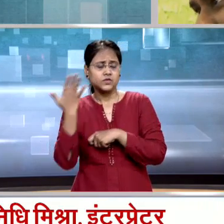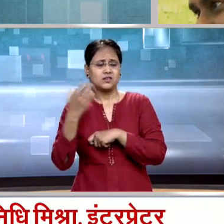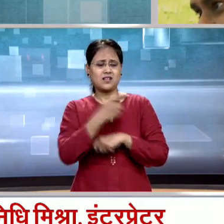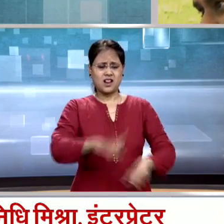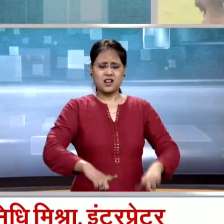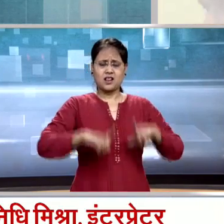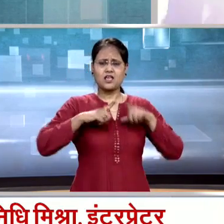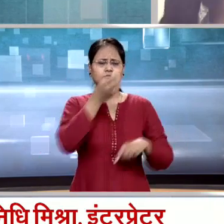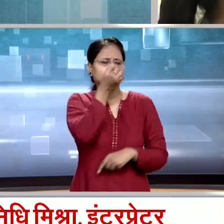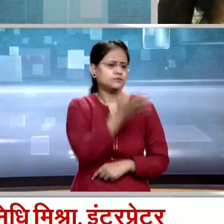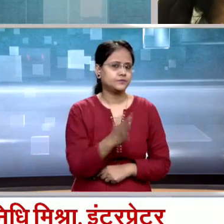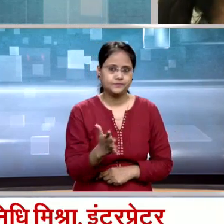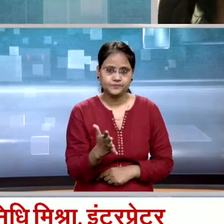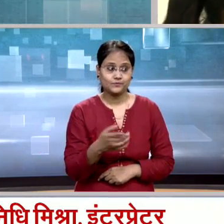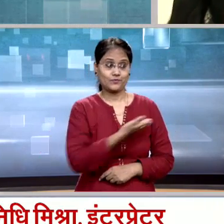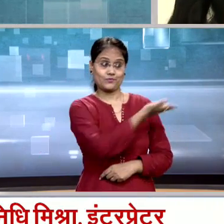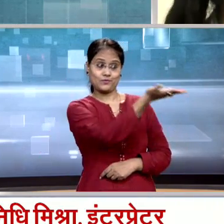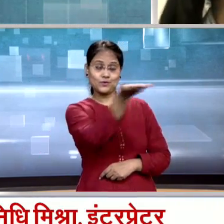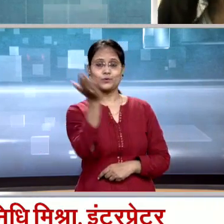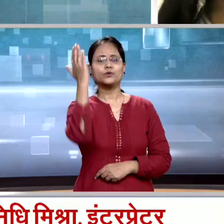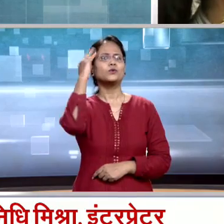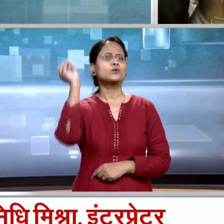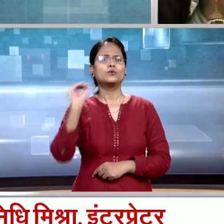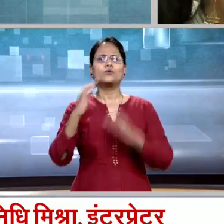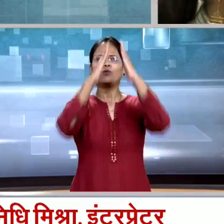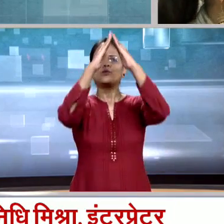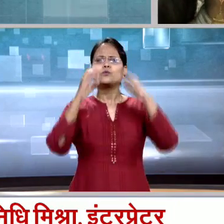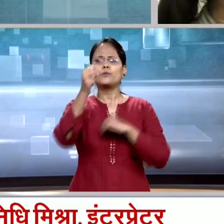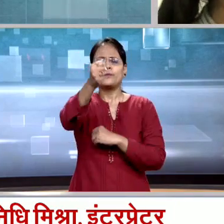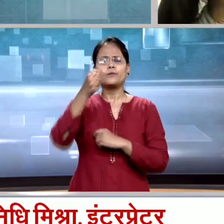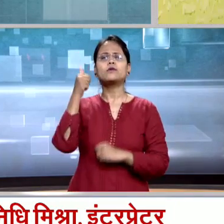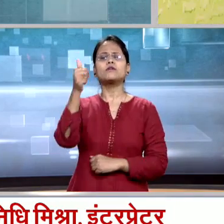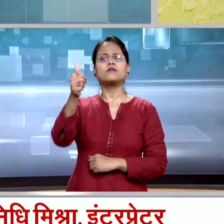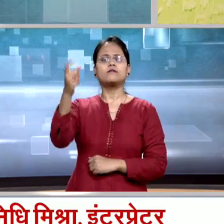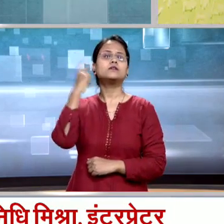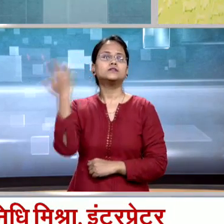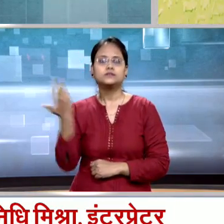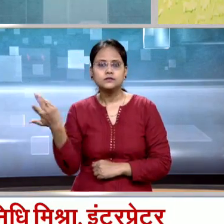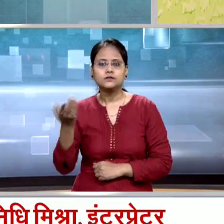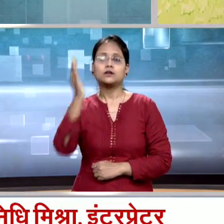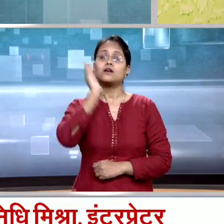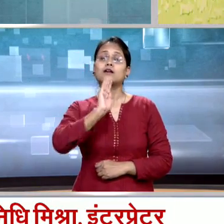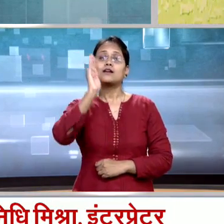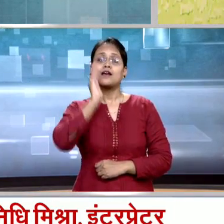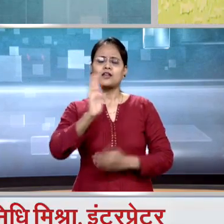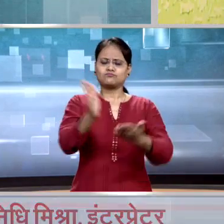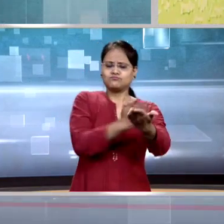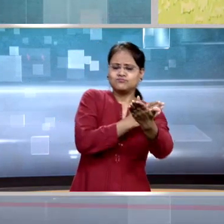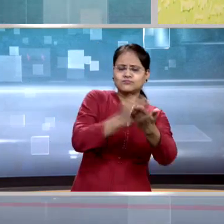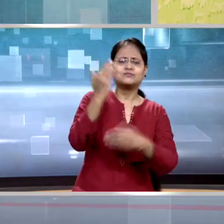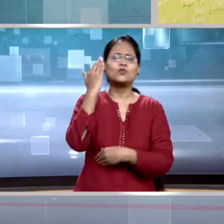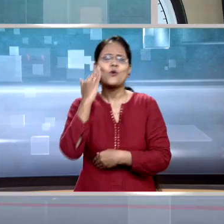था। इन लोगों को नहीं पता कि घर की घंटी की आवाज कैसी होती है, गाने के मधुर सुर कैसे होते